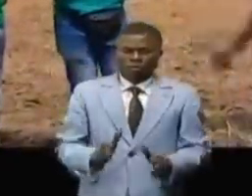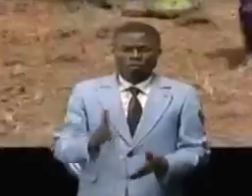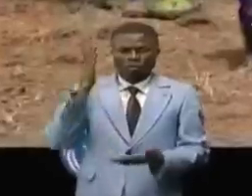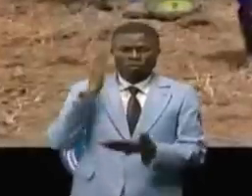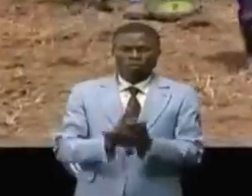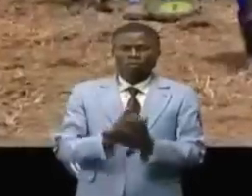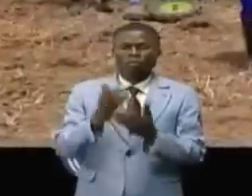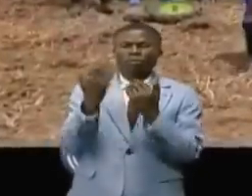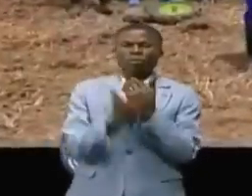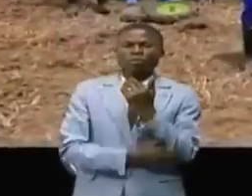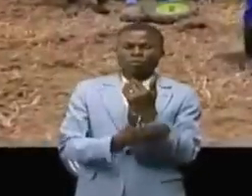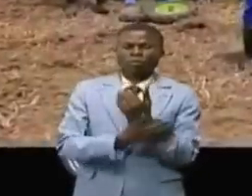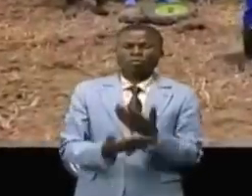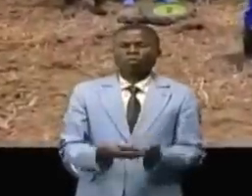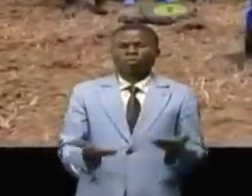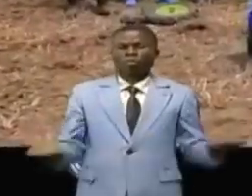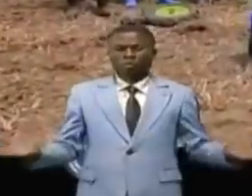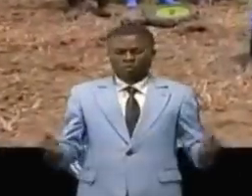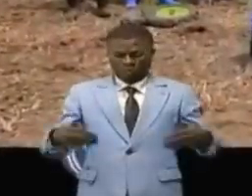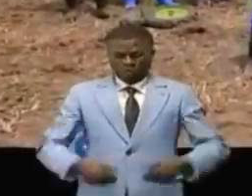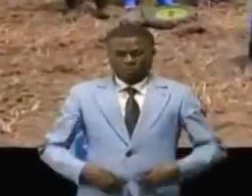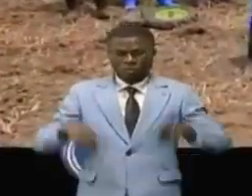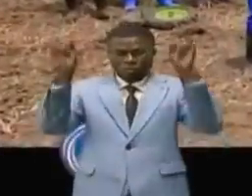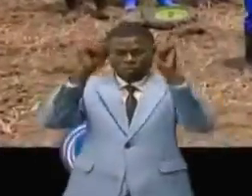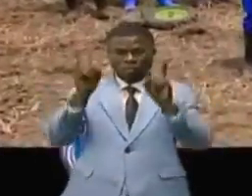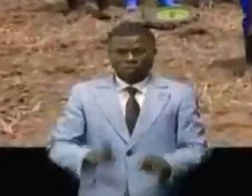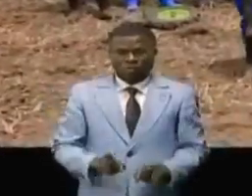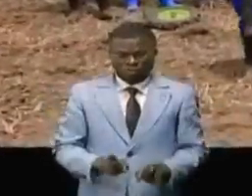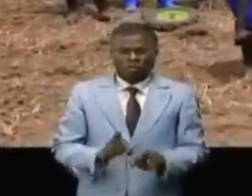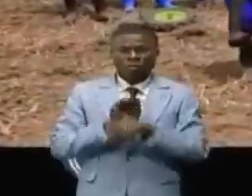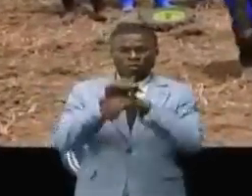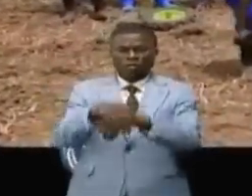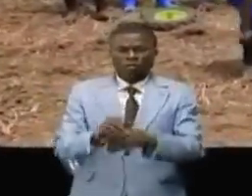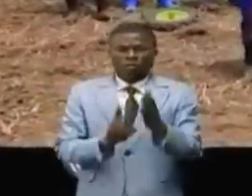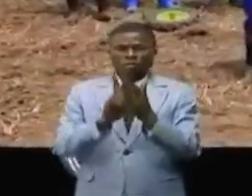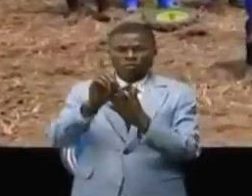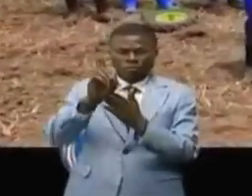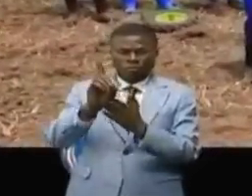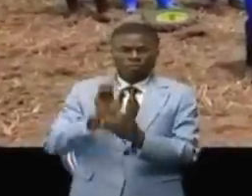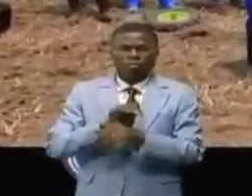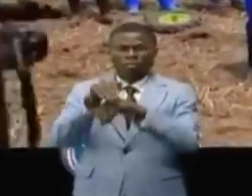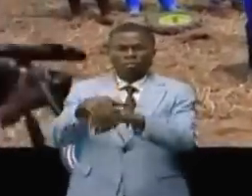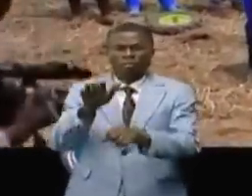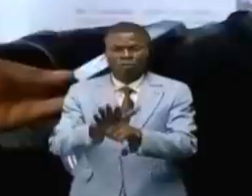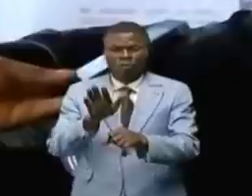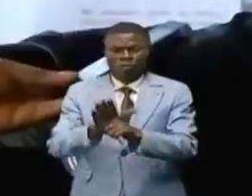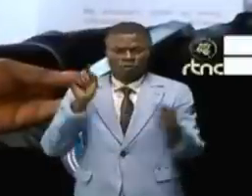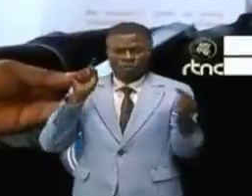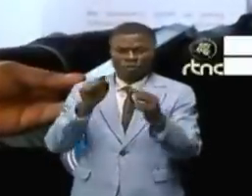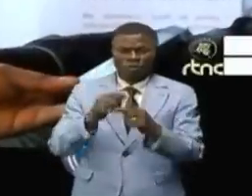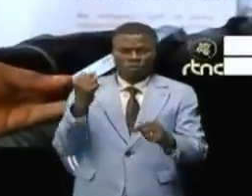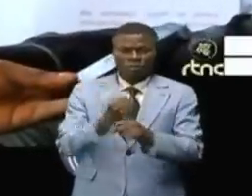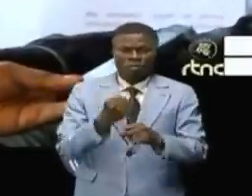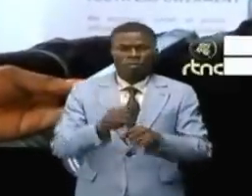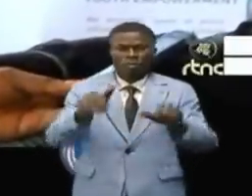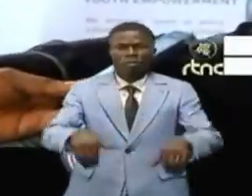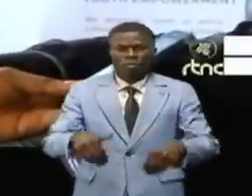en vue d'outils les jeunes africains sur celle-ci et booster leur participation dans l'agriculture